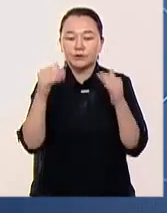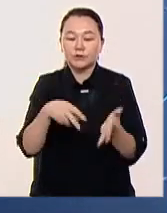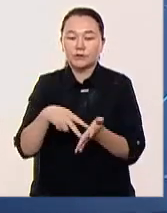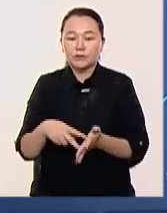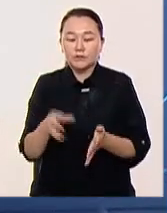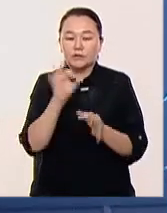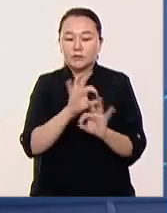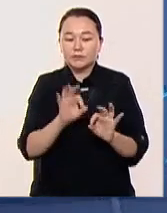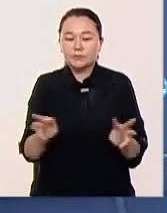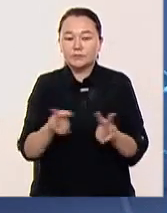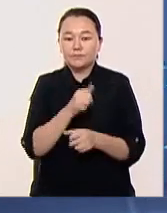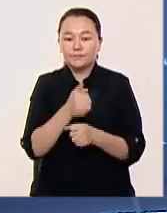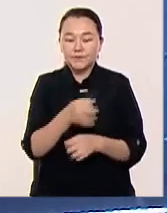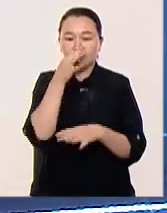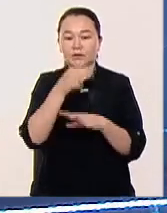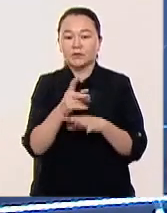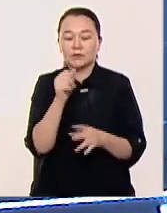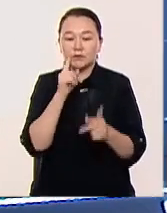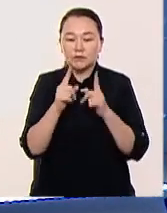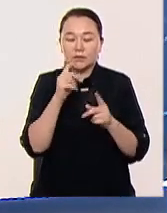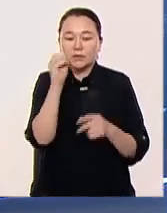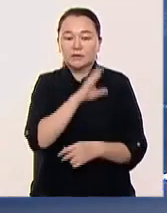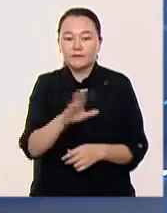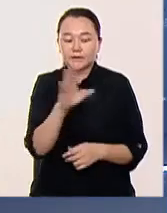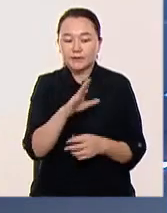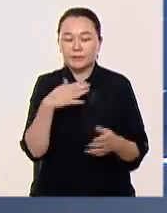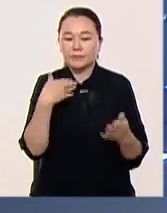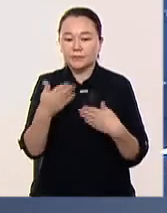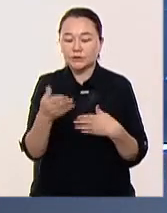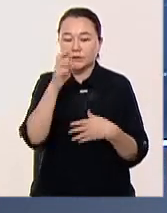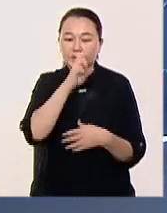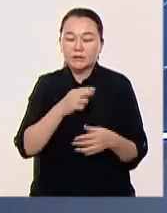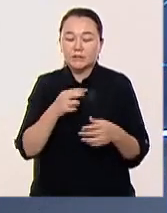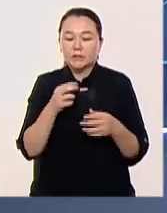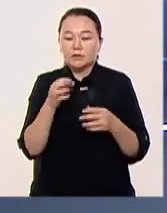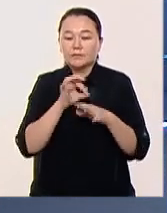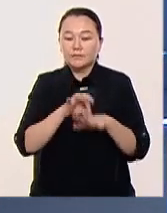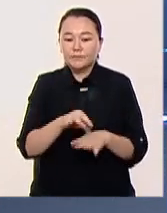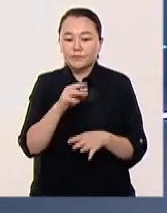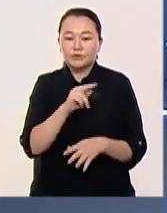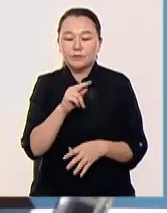этом премьер-министр высказался на заседании Евразийского межправительственного совета в Чолпон-Ате.